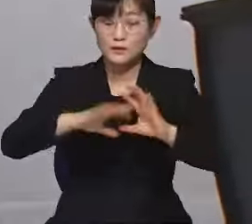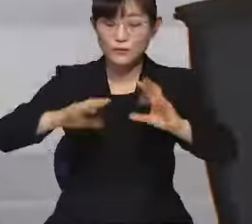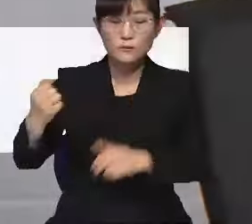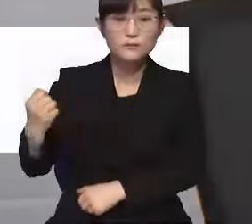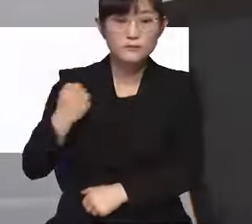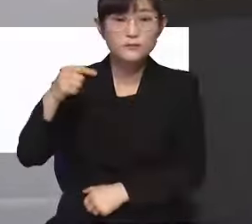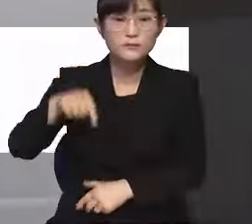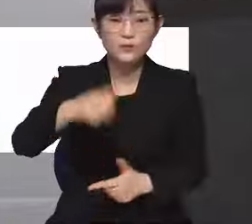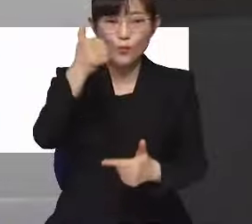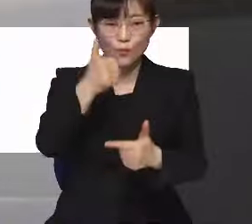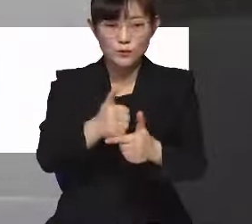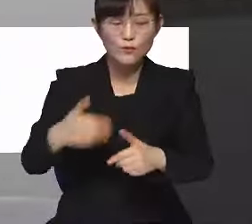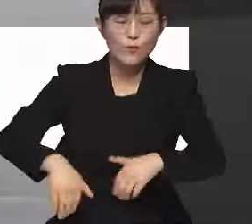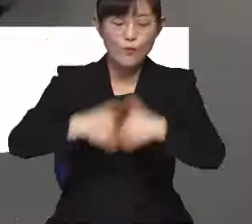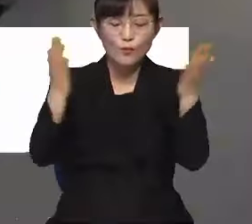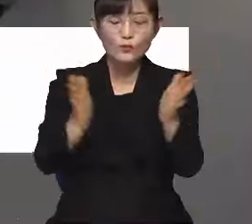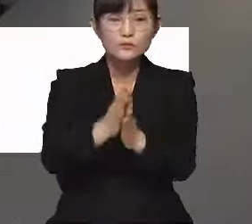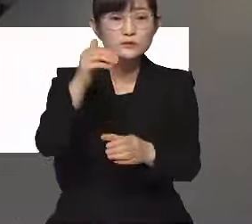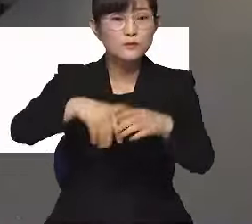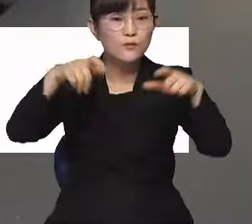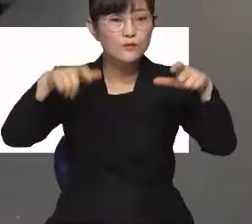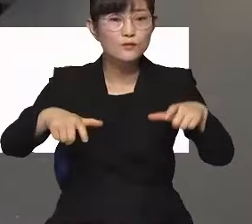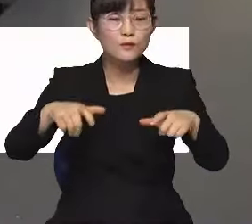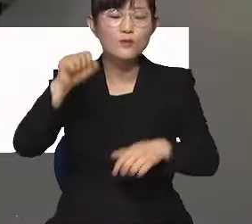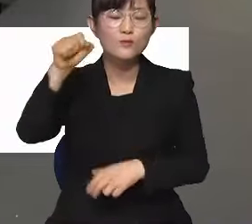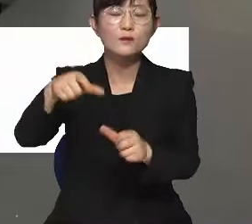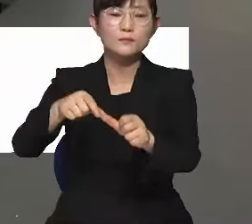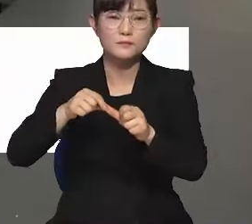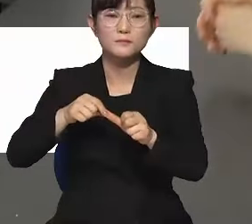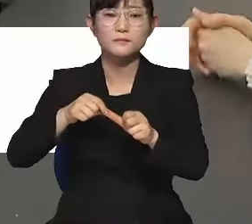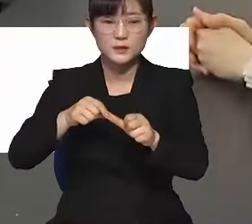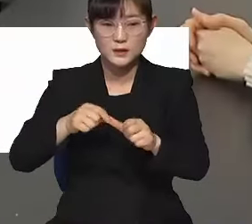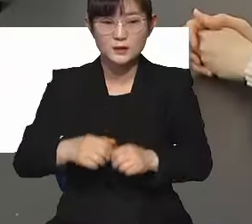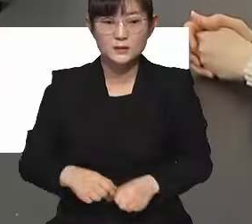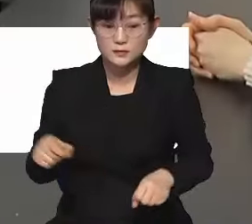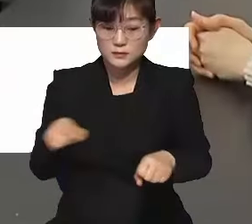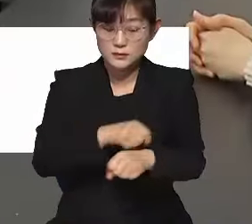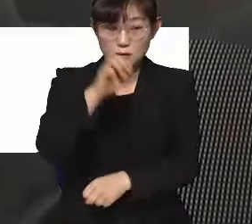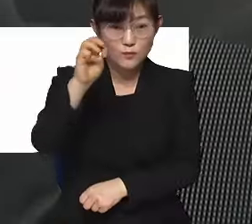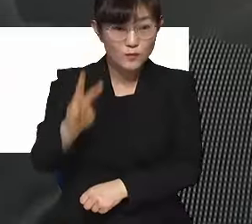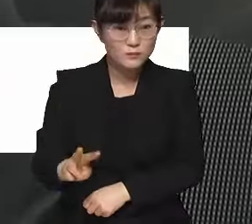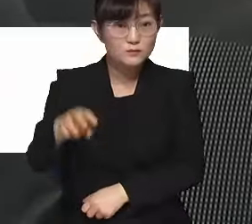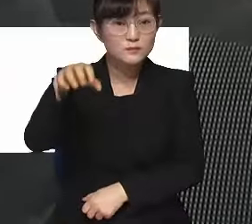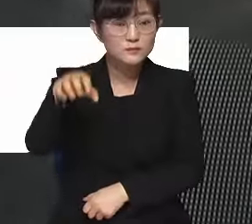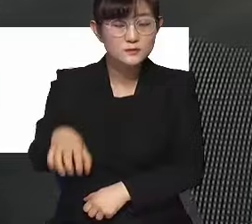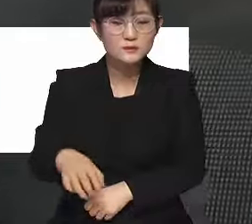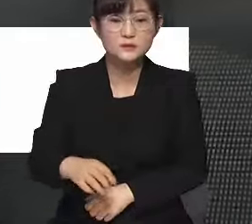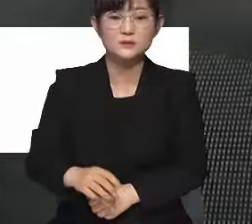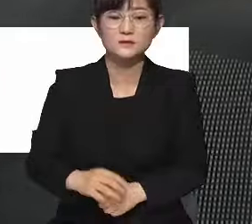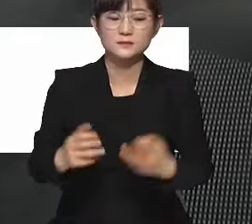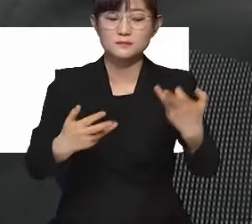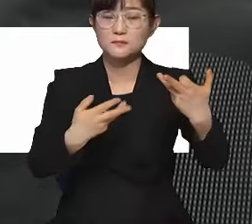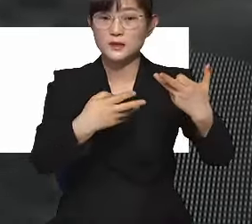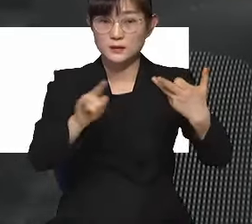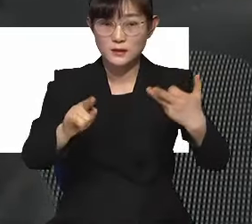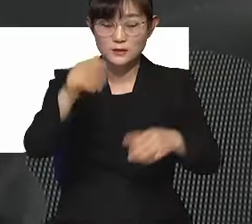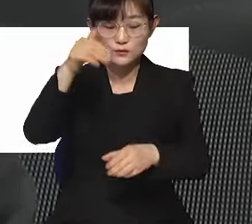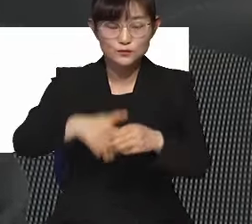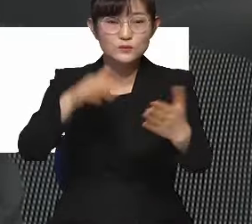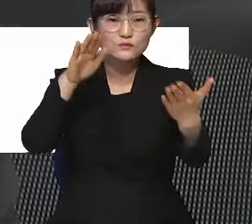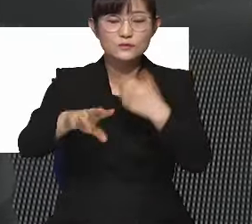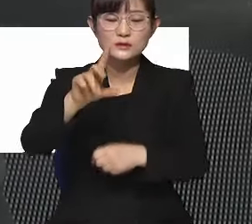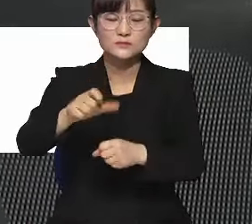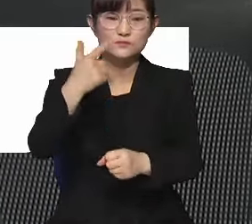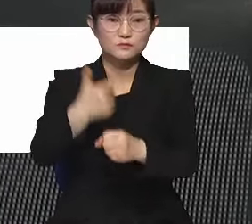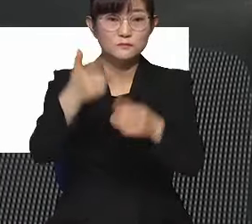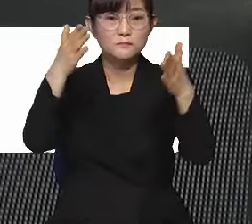국민의힘은 호남 전역에 후보를 낸다는 방침입니다. 특히 광주의 경우 지난 18대 총선 이후 16년